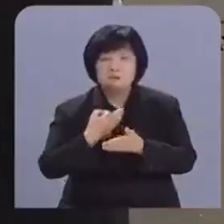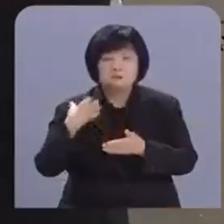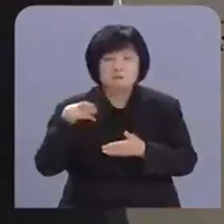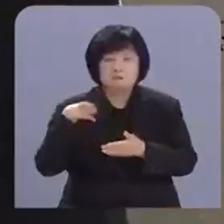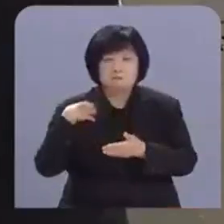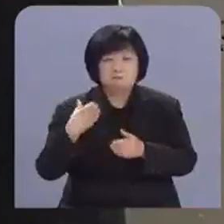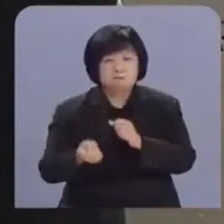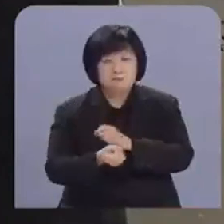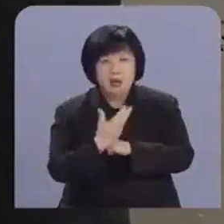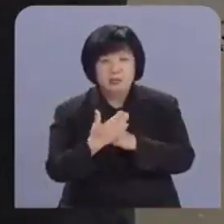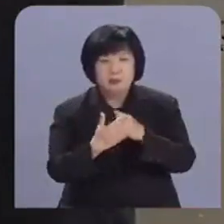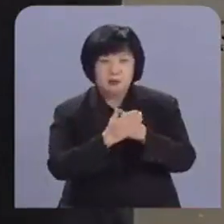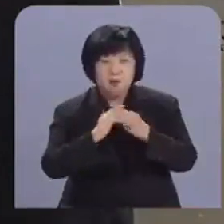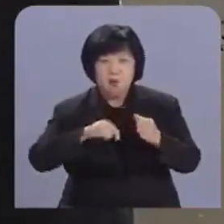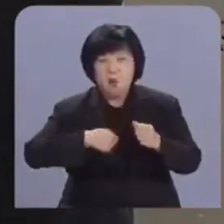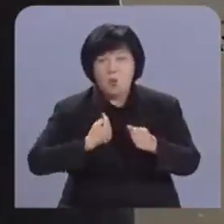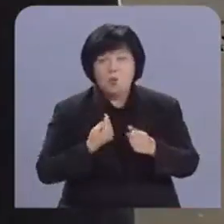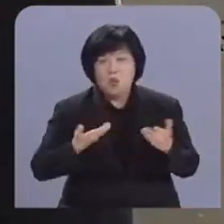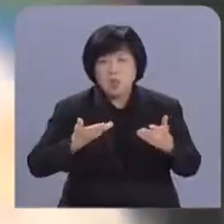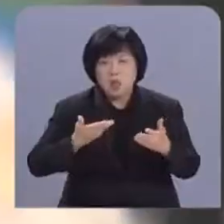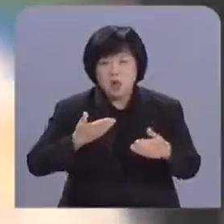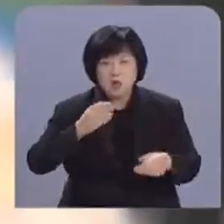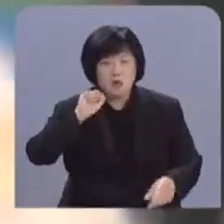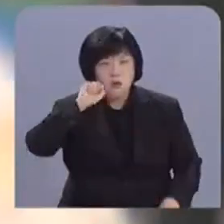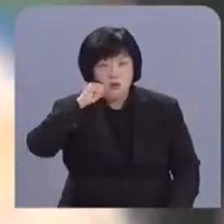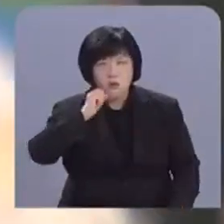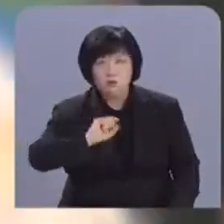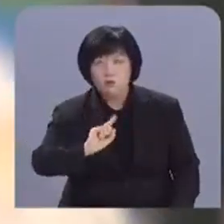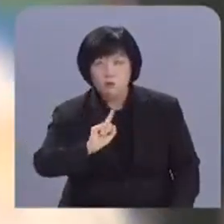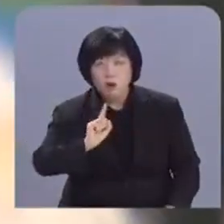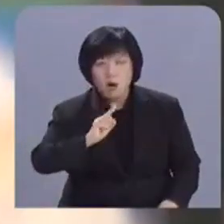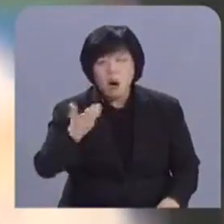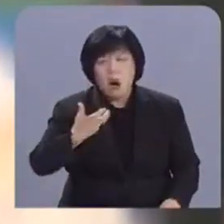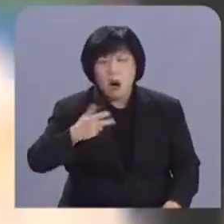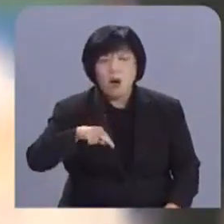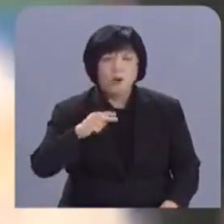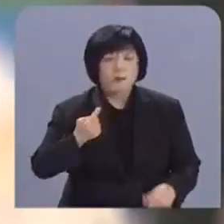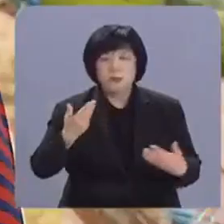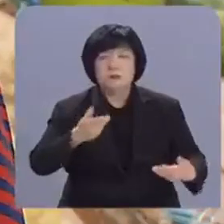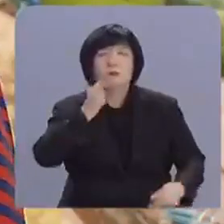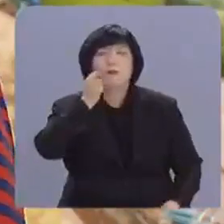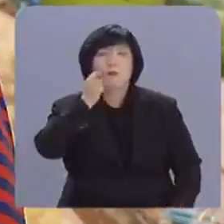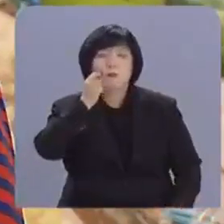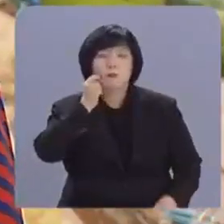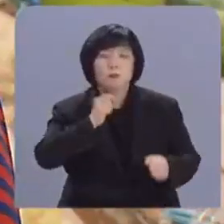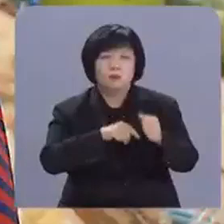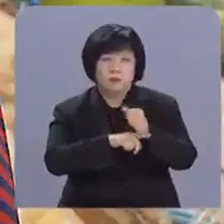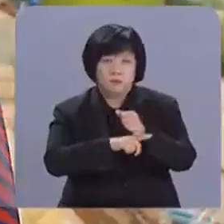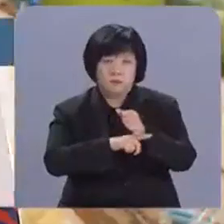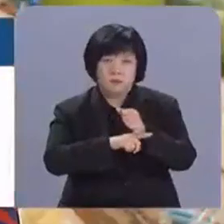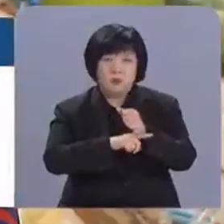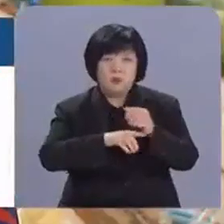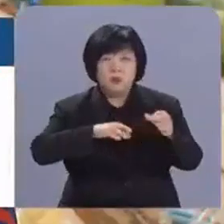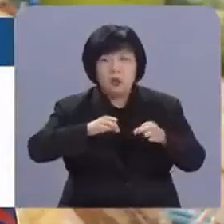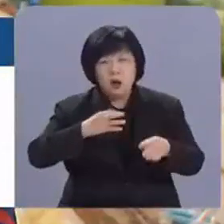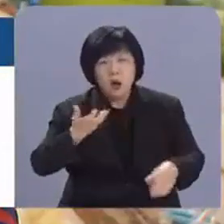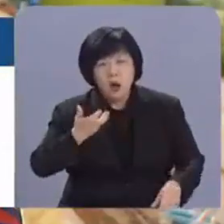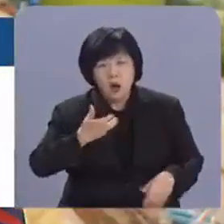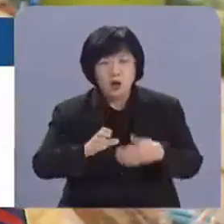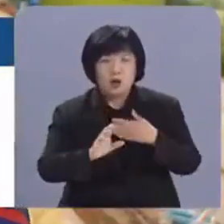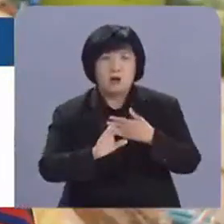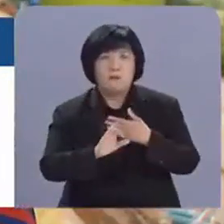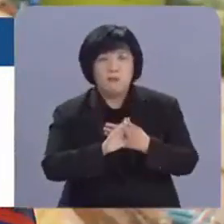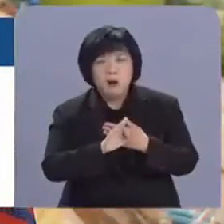때문입니다. 특히 혼자 일해서 가장 힘든 건 아파도 쉴수 없다는 겁니다. 시장에서 있으면 몸이 아프면 병원에 갈